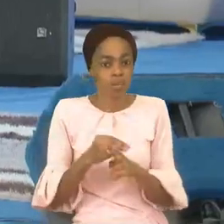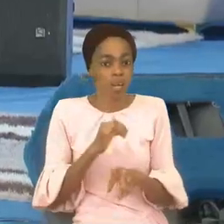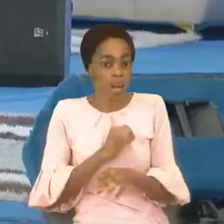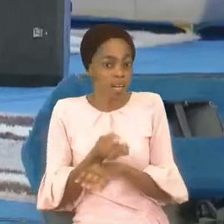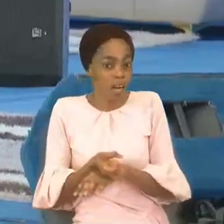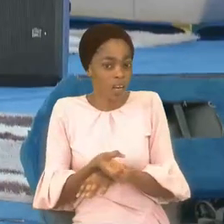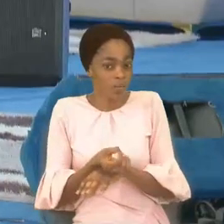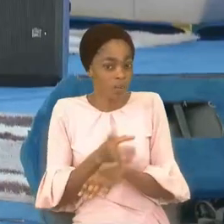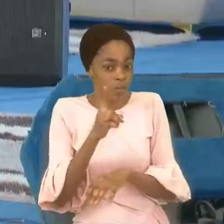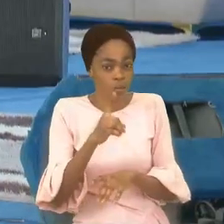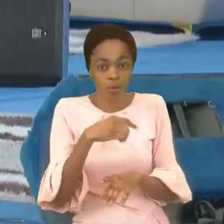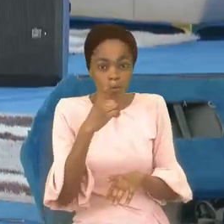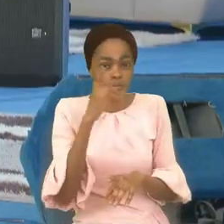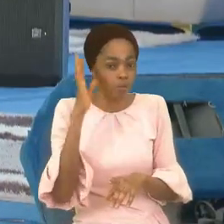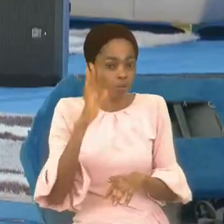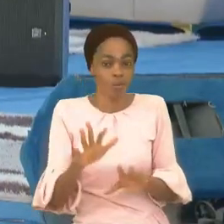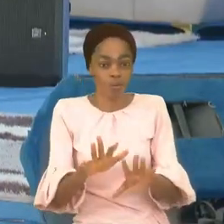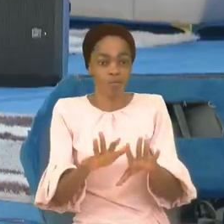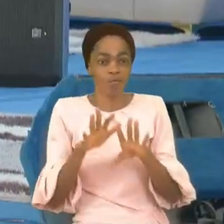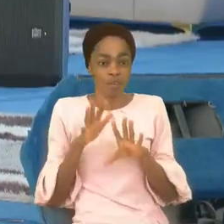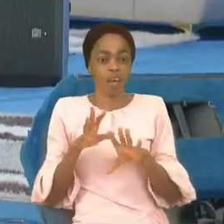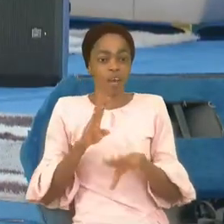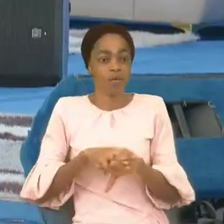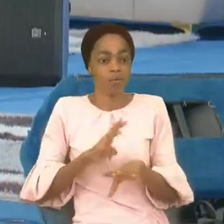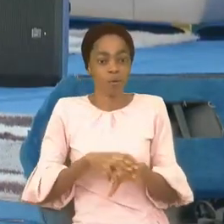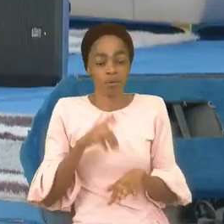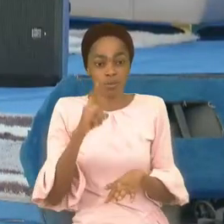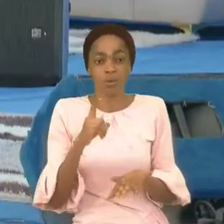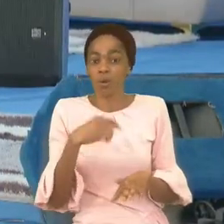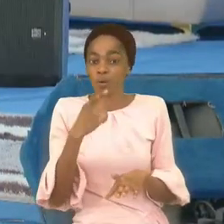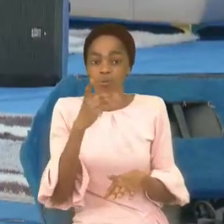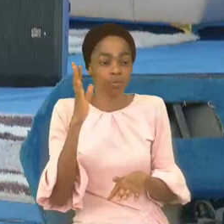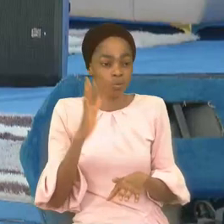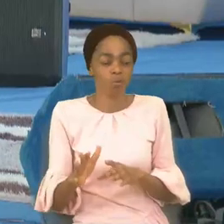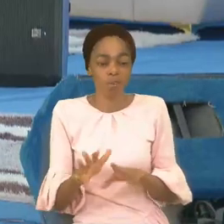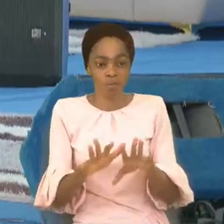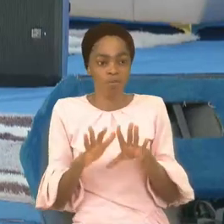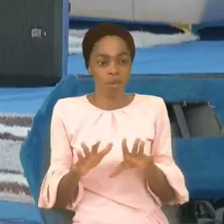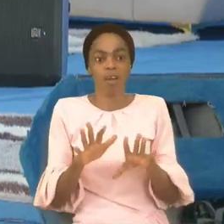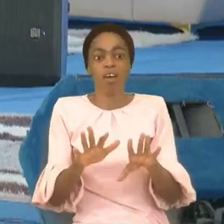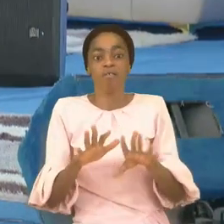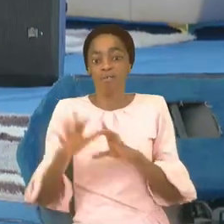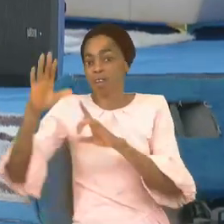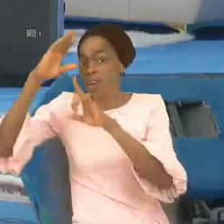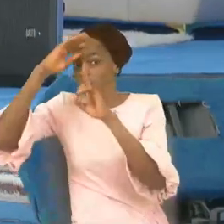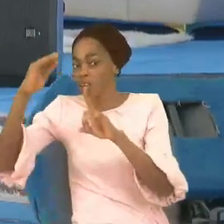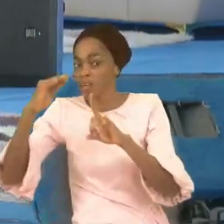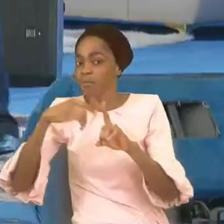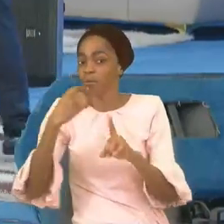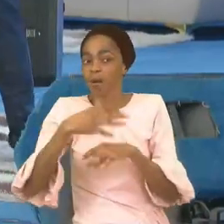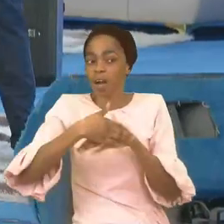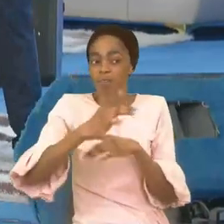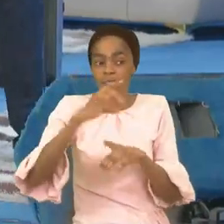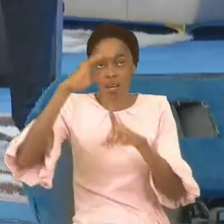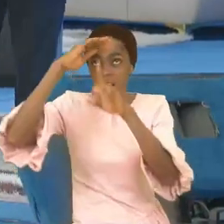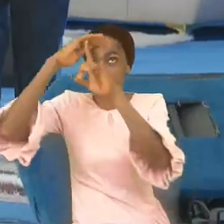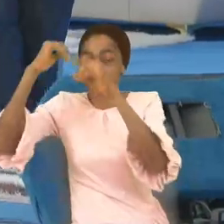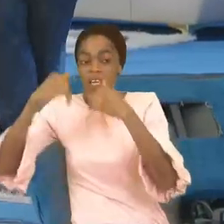Je vous montrerai qui vous devez craindre. Craignez celui qui, après avoir tué, a le pouvoir de